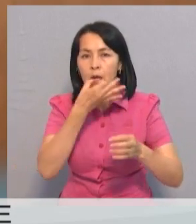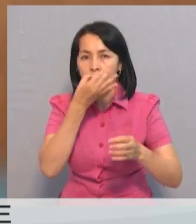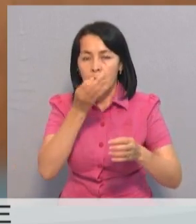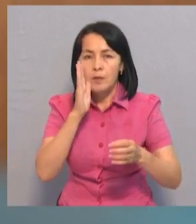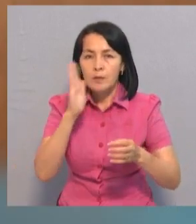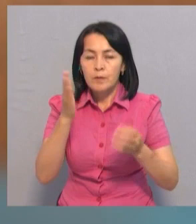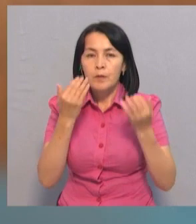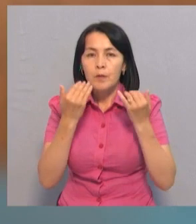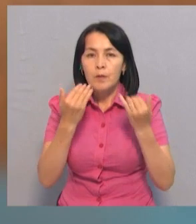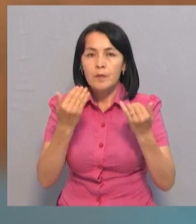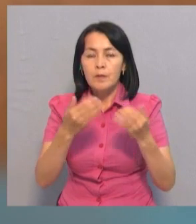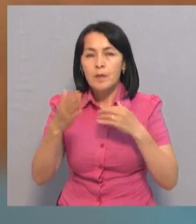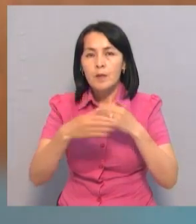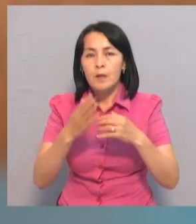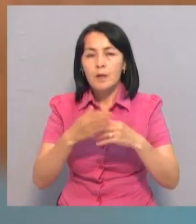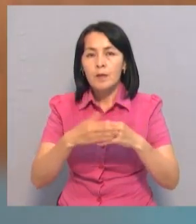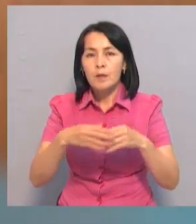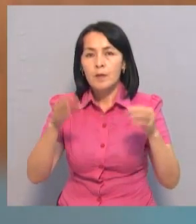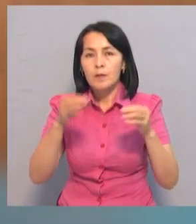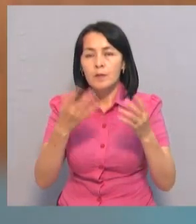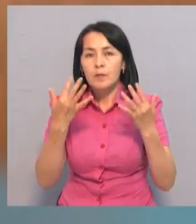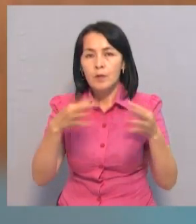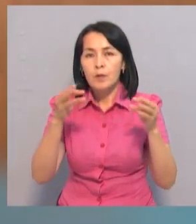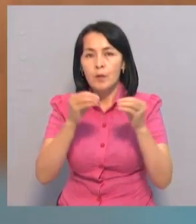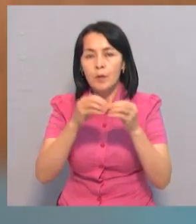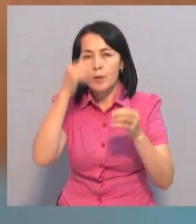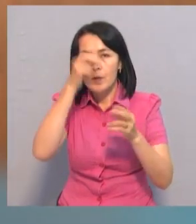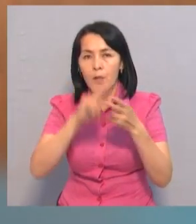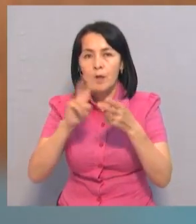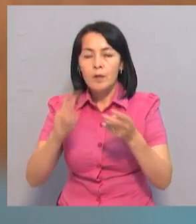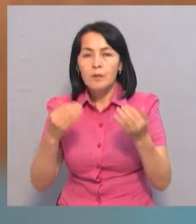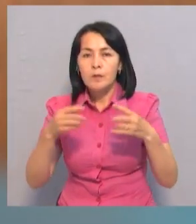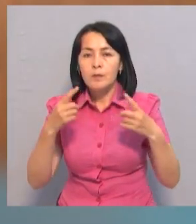ответственность и предусматривает наказание в виде лишения свободы сроком до 10 лет с конфискацией имущества.